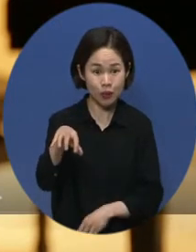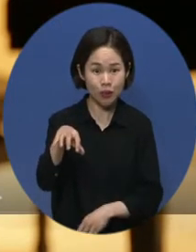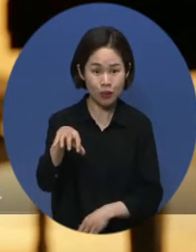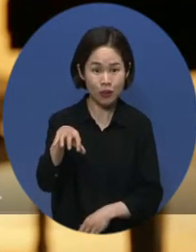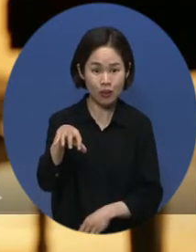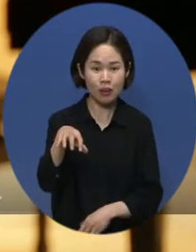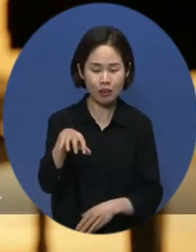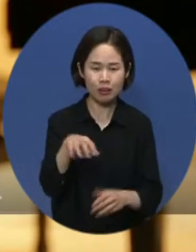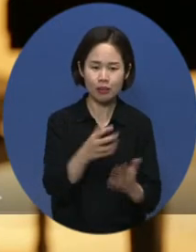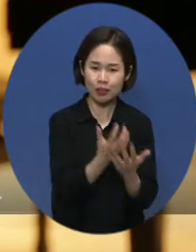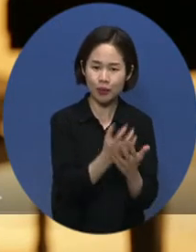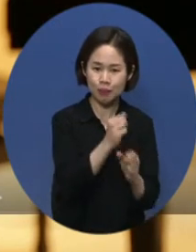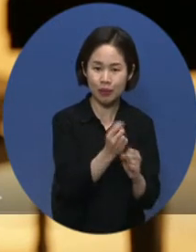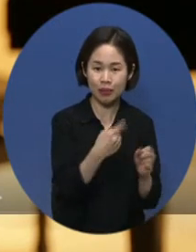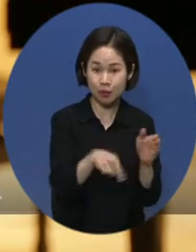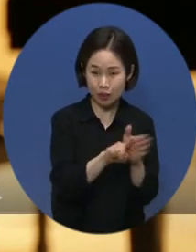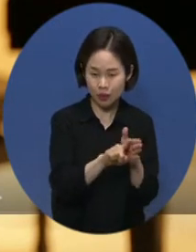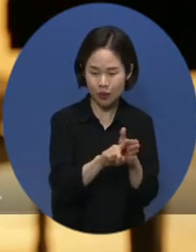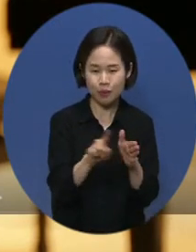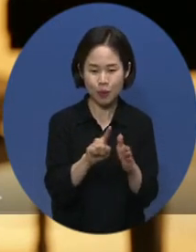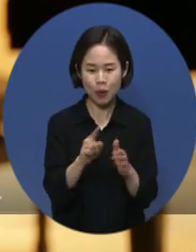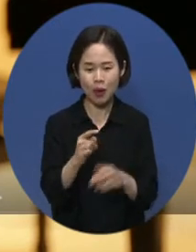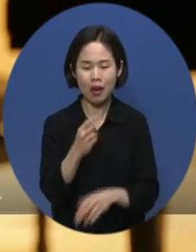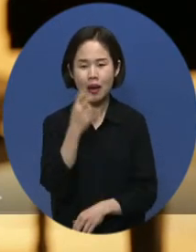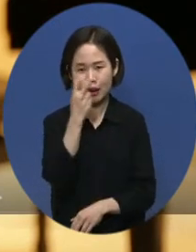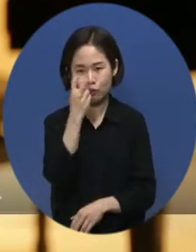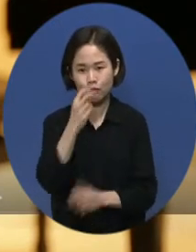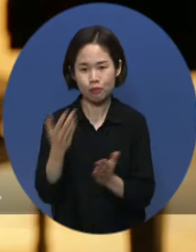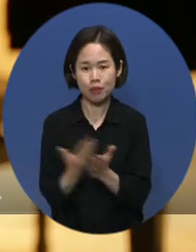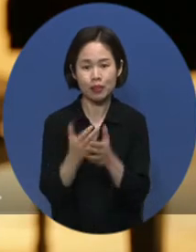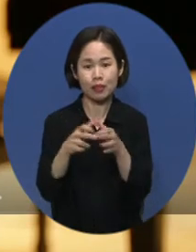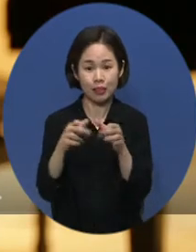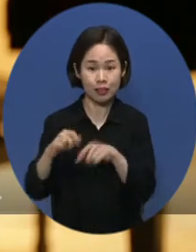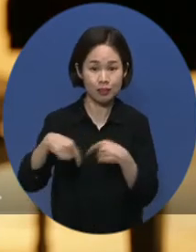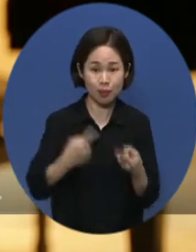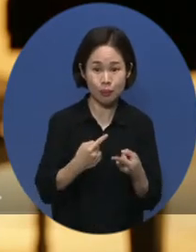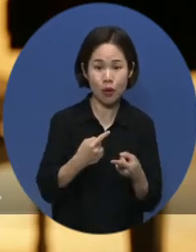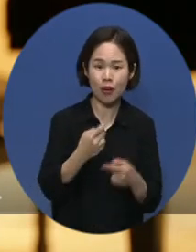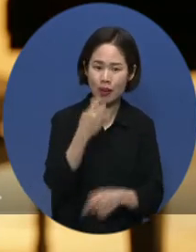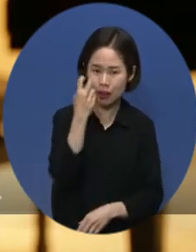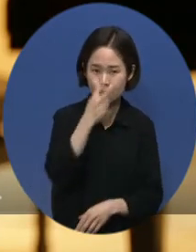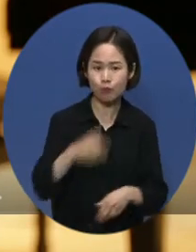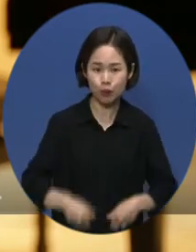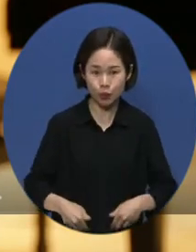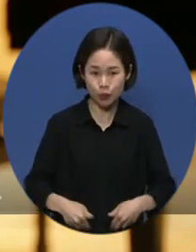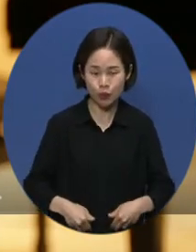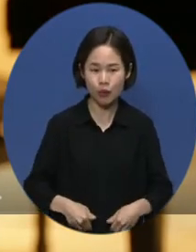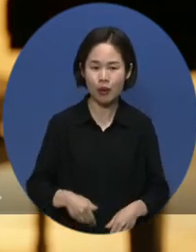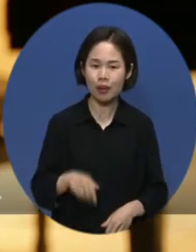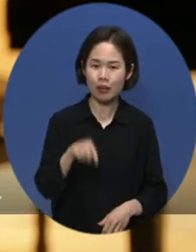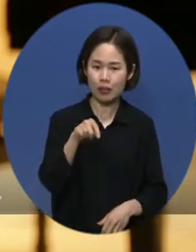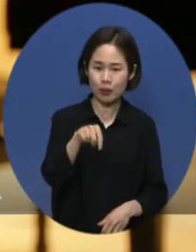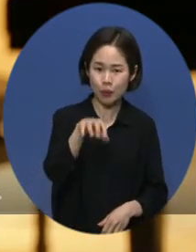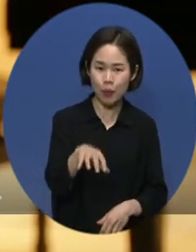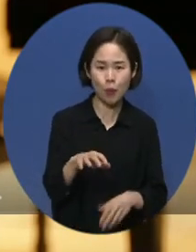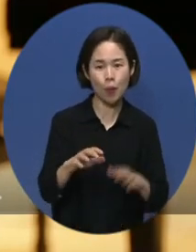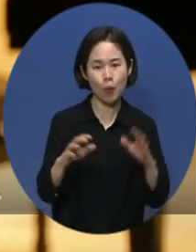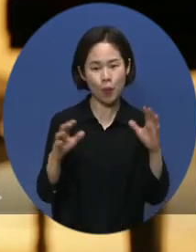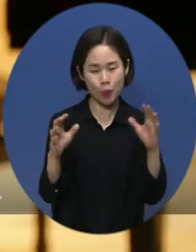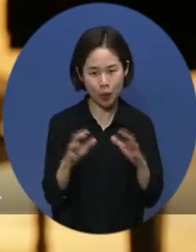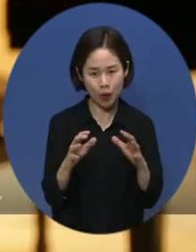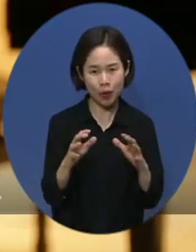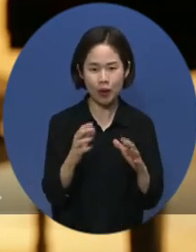활동이 필요하거든요. 이제 거기에 그 협력 기관으로서 감수 회의하는 그런 장소이고요. 네, 오늘도